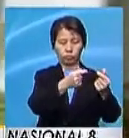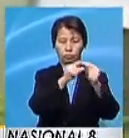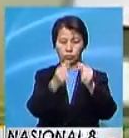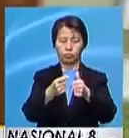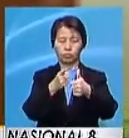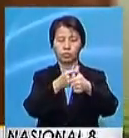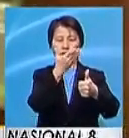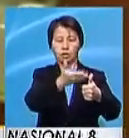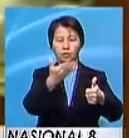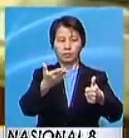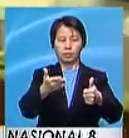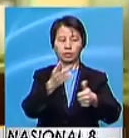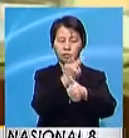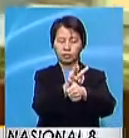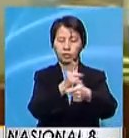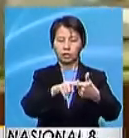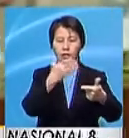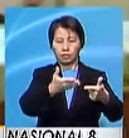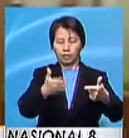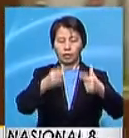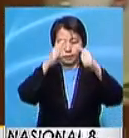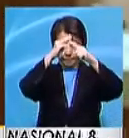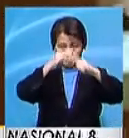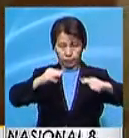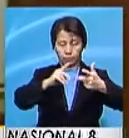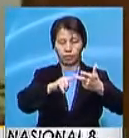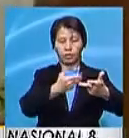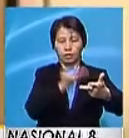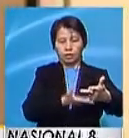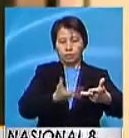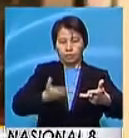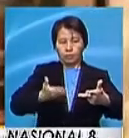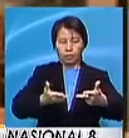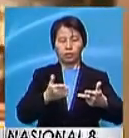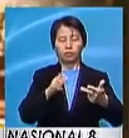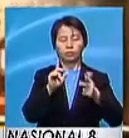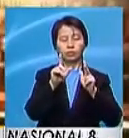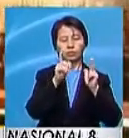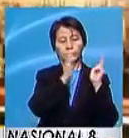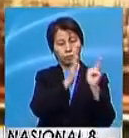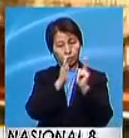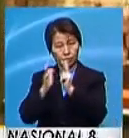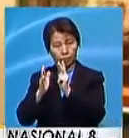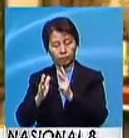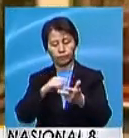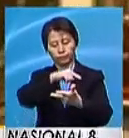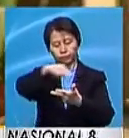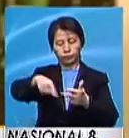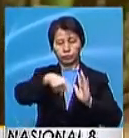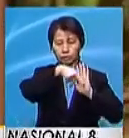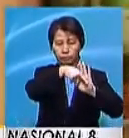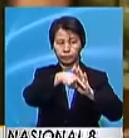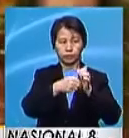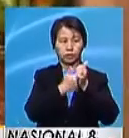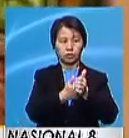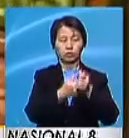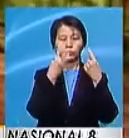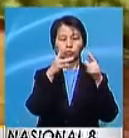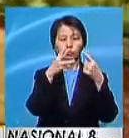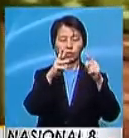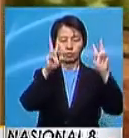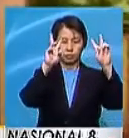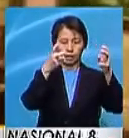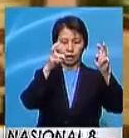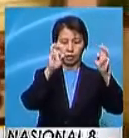iaitu bahan-bahan arkib, bahan-bahan muzium dan bahan-bahan perpustakaan. Semua bahan dipamerkan mengikut 16 tajuk